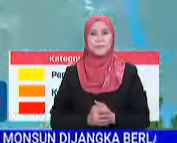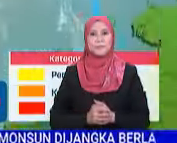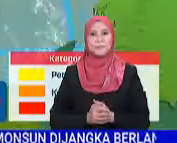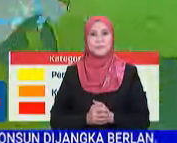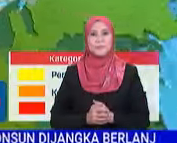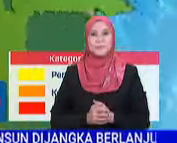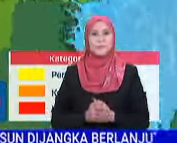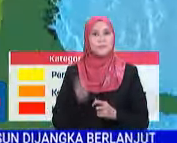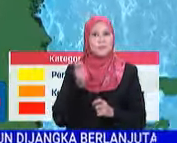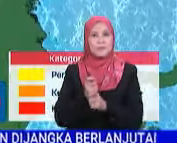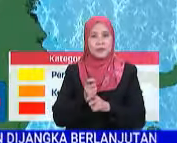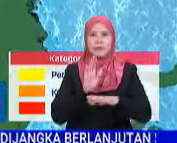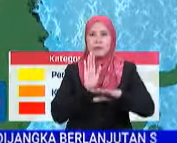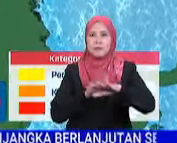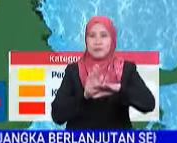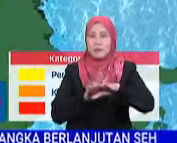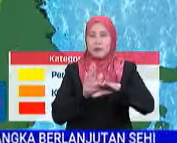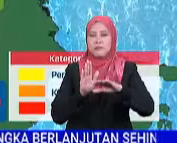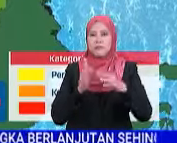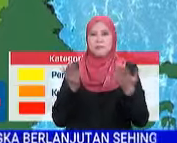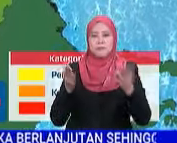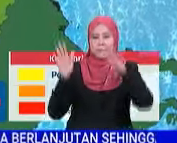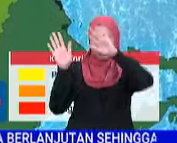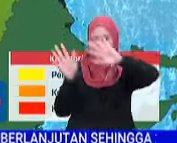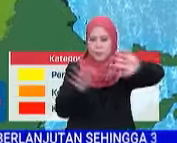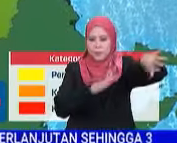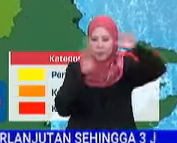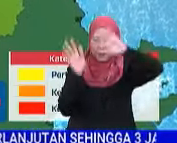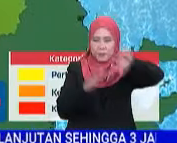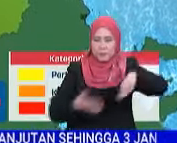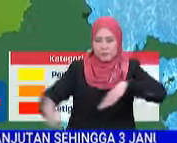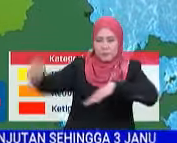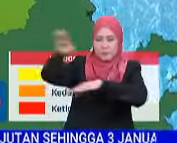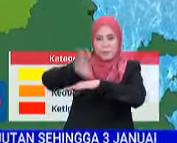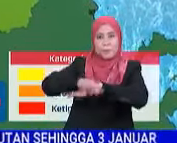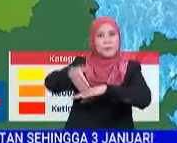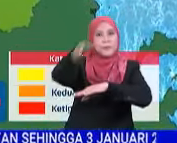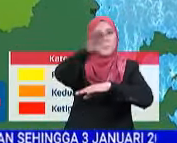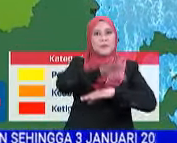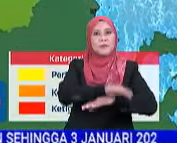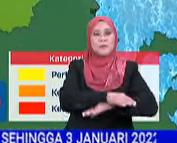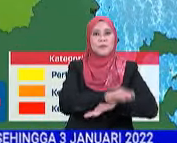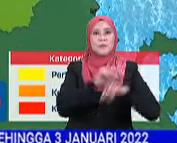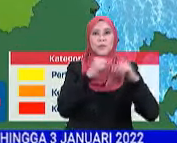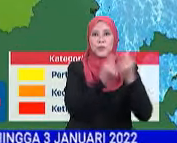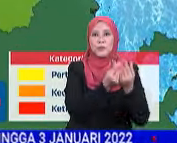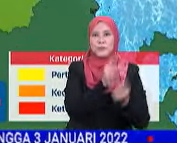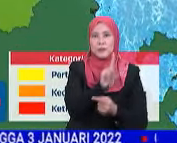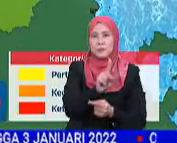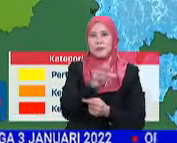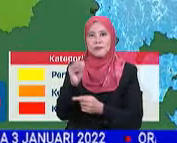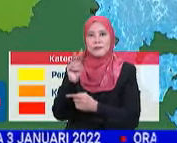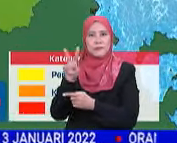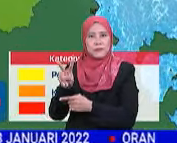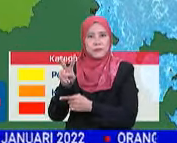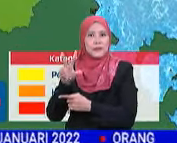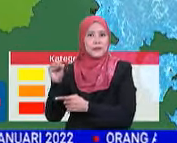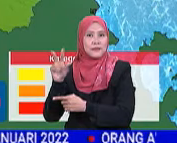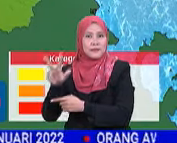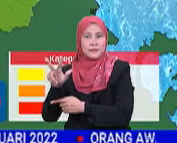turut mengekalkan amaran angin kencang dan laut bergelora kategori pertama, kedua dan juga ketiga